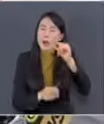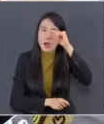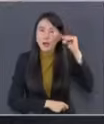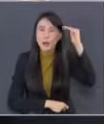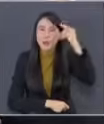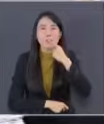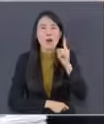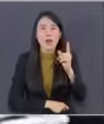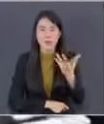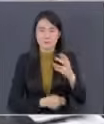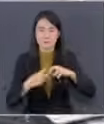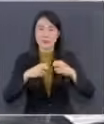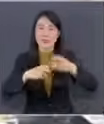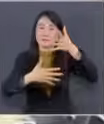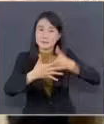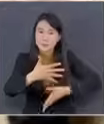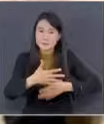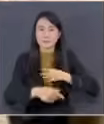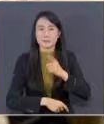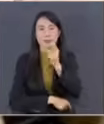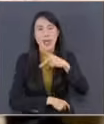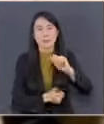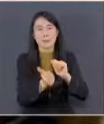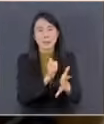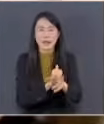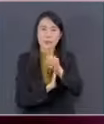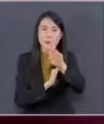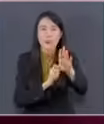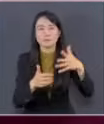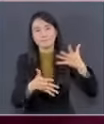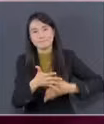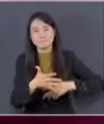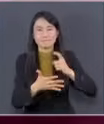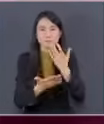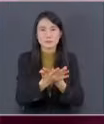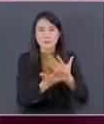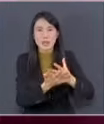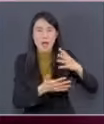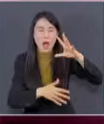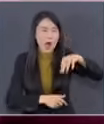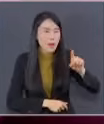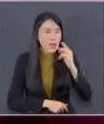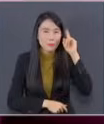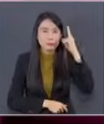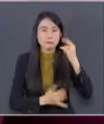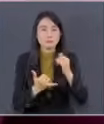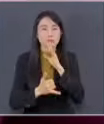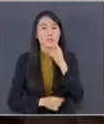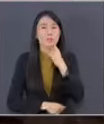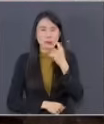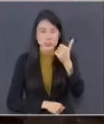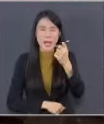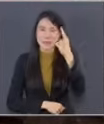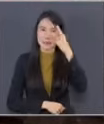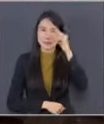คุณจุลพันธ์บอกว่าถ้ามันติดปัญหาต่างๆแอปทำไม่ทันระบบทำไม่ทันเงินหาไม่ทันอะไรต่างๆเหล่านี้ถ้าชี้แจงท่านนายกได้ท่านน